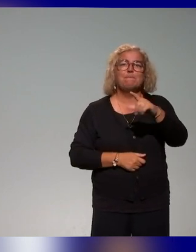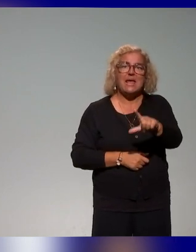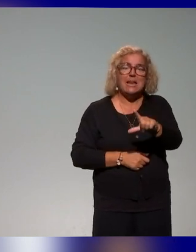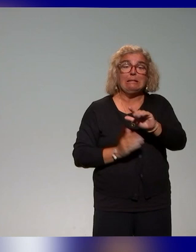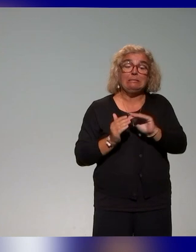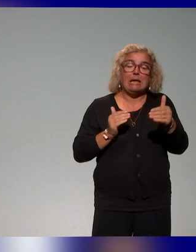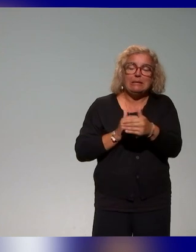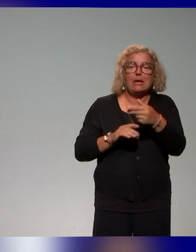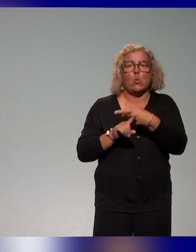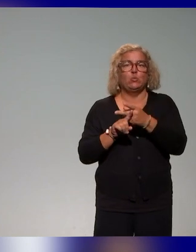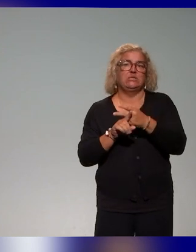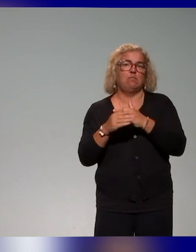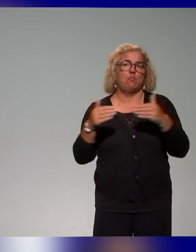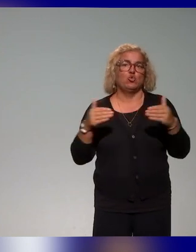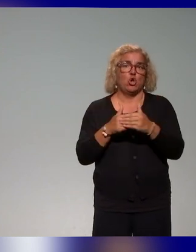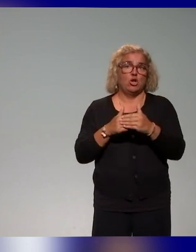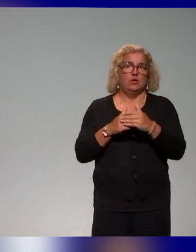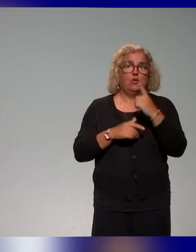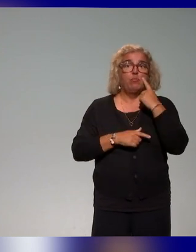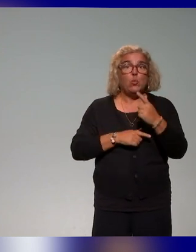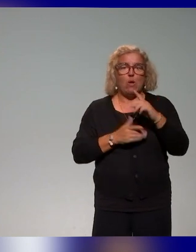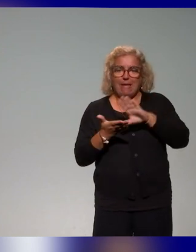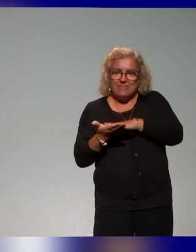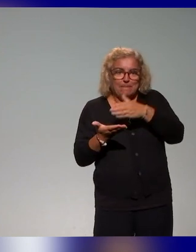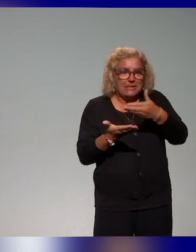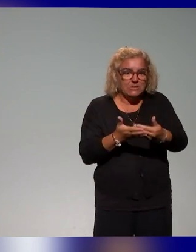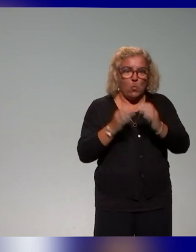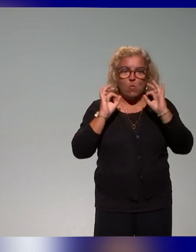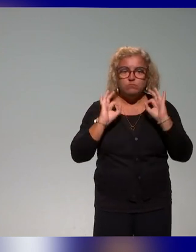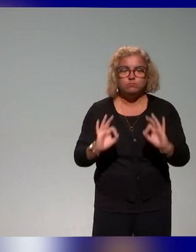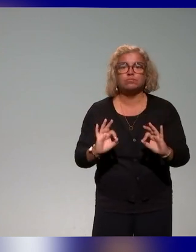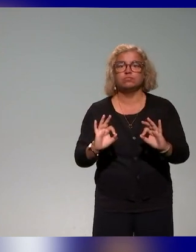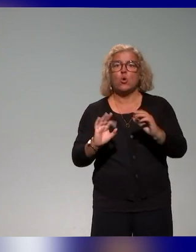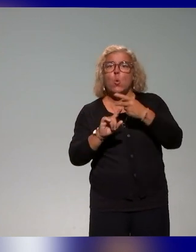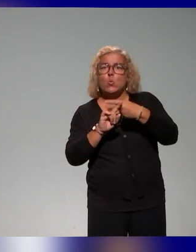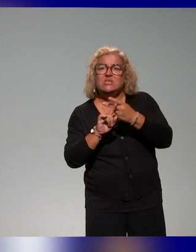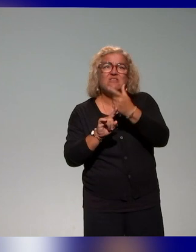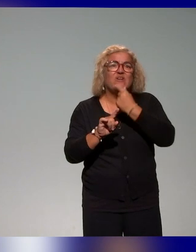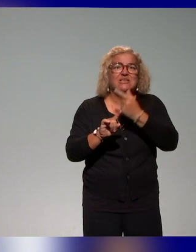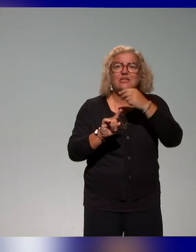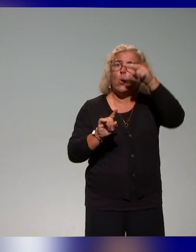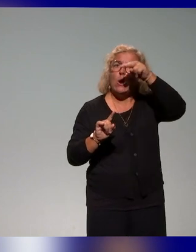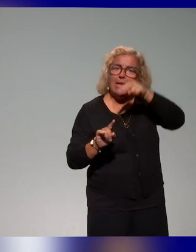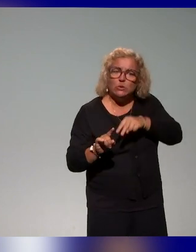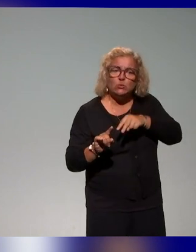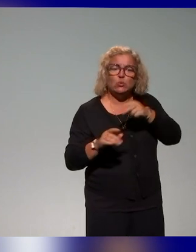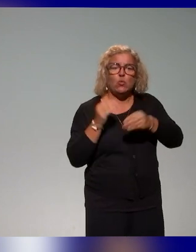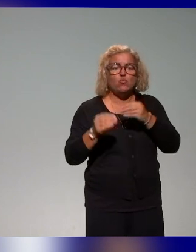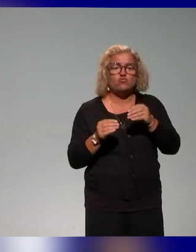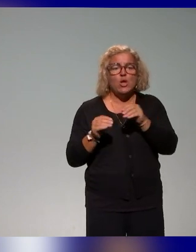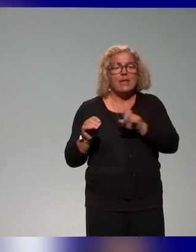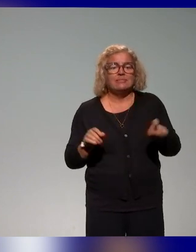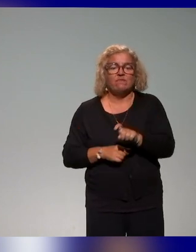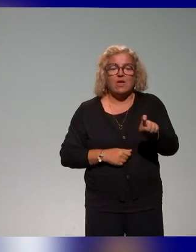l'outil Moodle pour qu'il soit bien interprété avec les outils facilitant la lecture ou la navigation sur